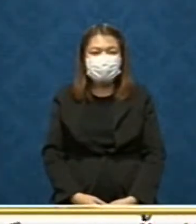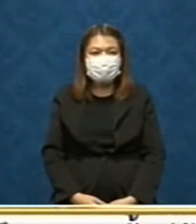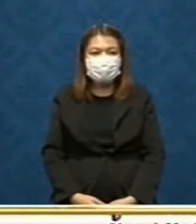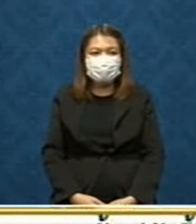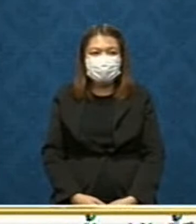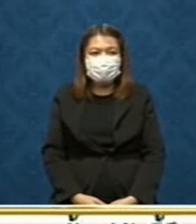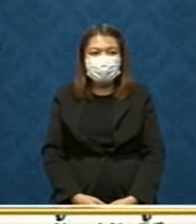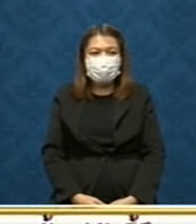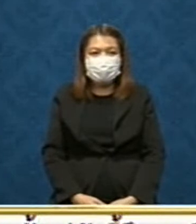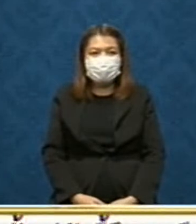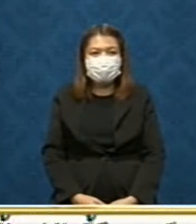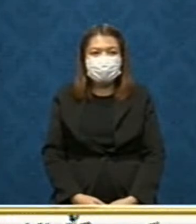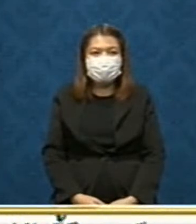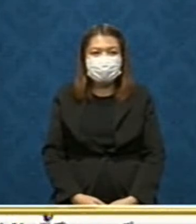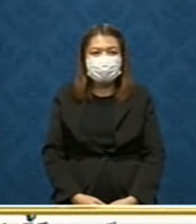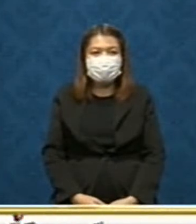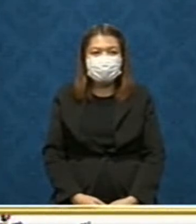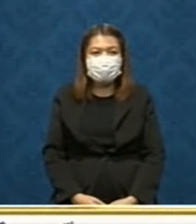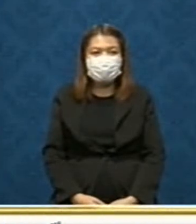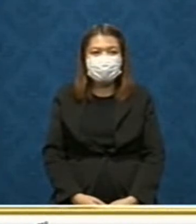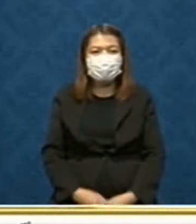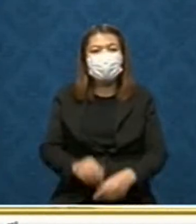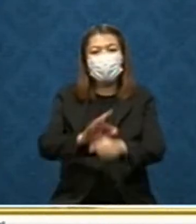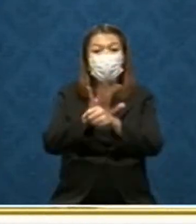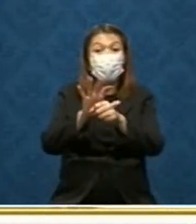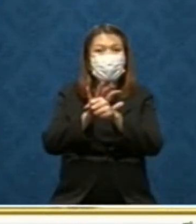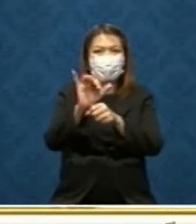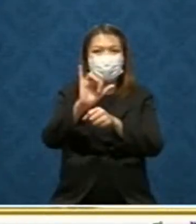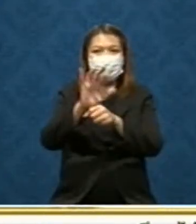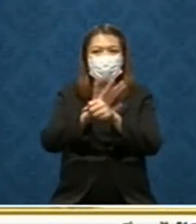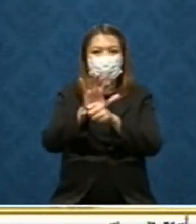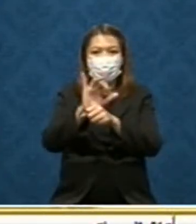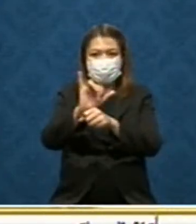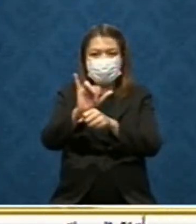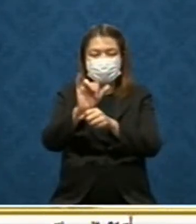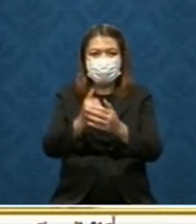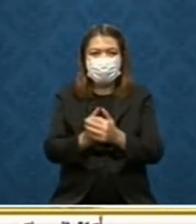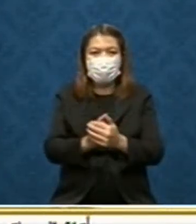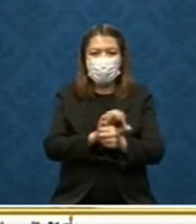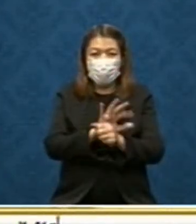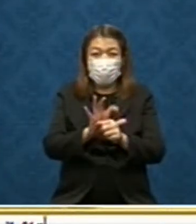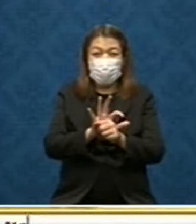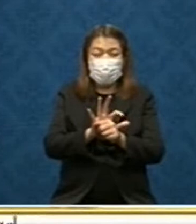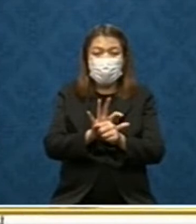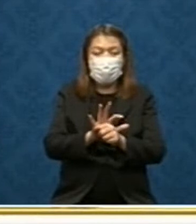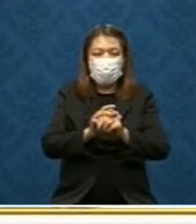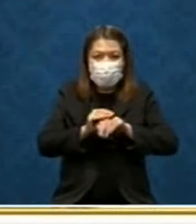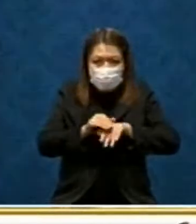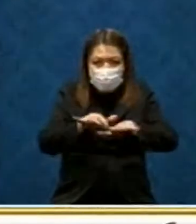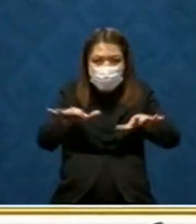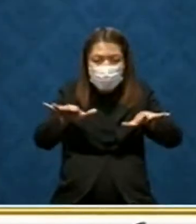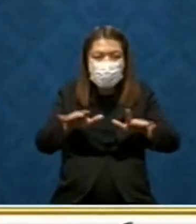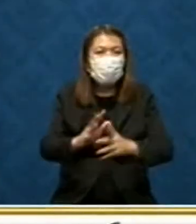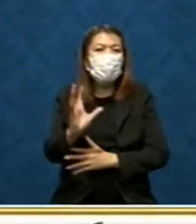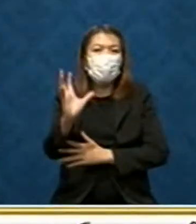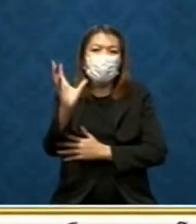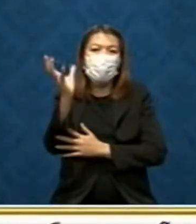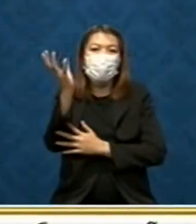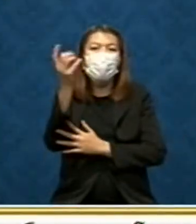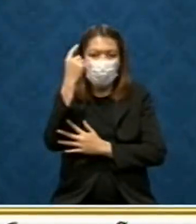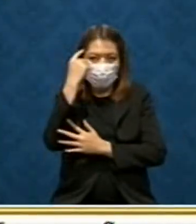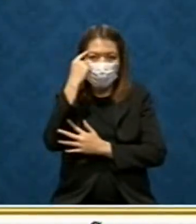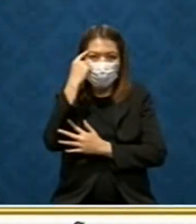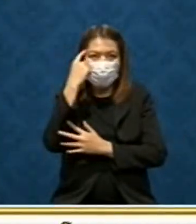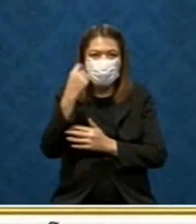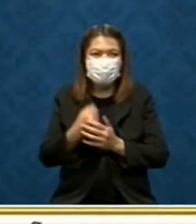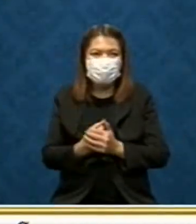่ประทานครับ พอนี่โวิยไม่มานะ พอโควิดมาปับ ท่านรไมเกิดอะไรครับโลกเค้านี่รู้เลยว่